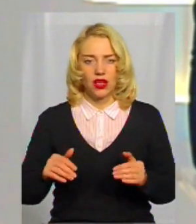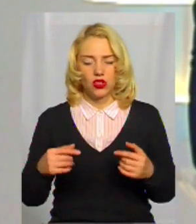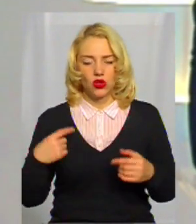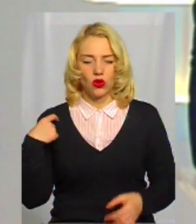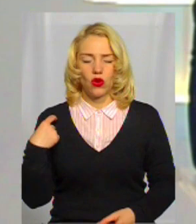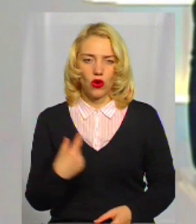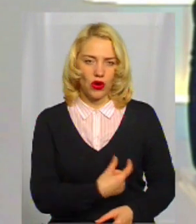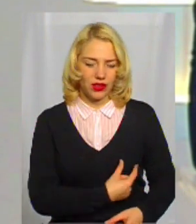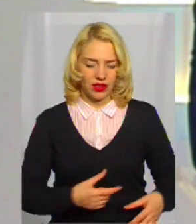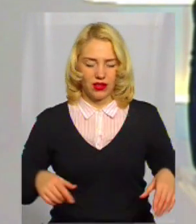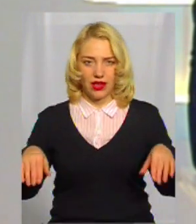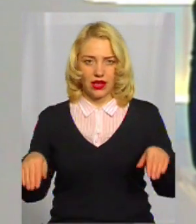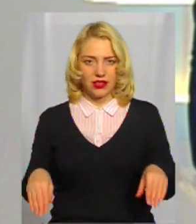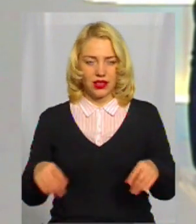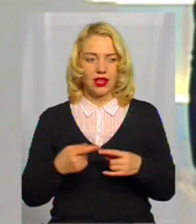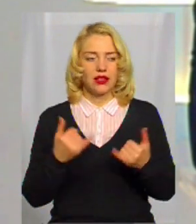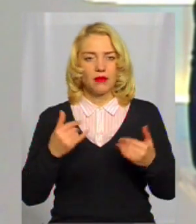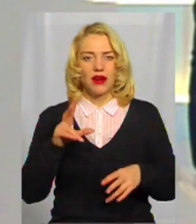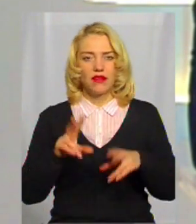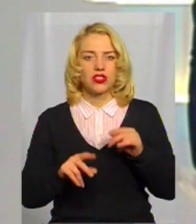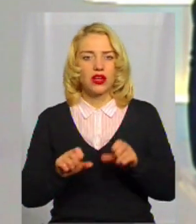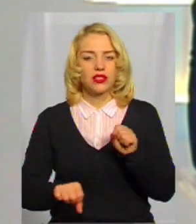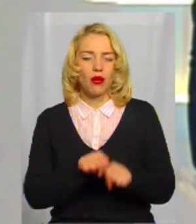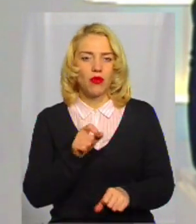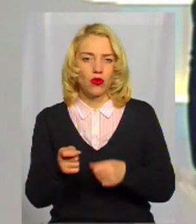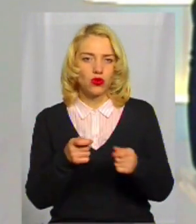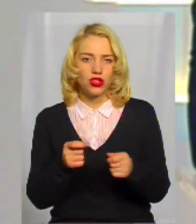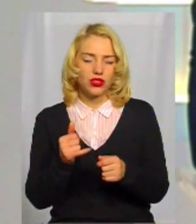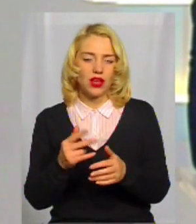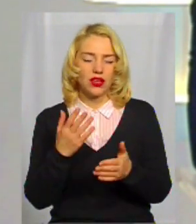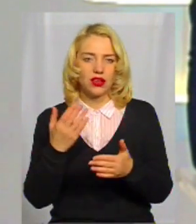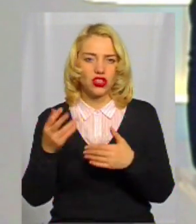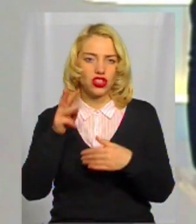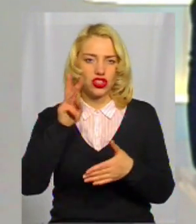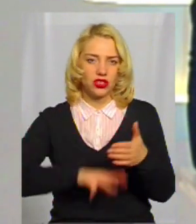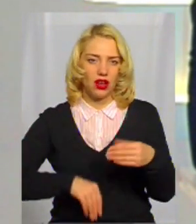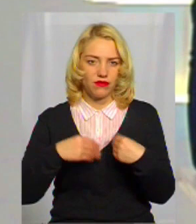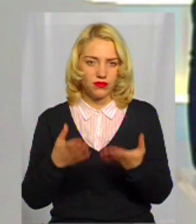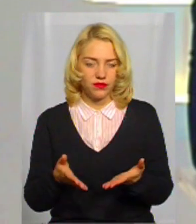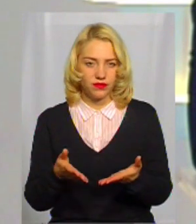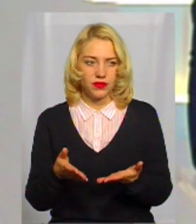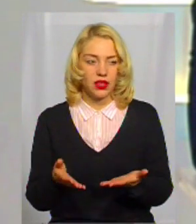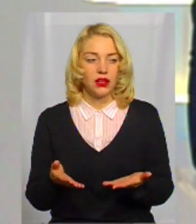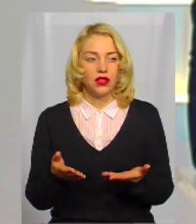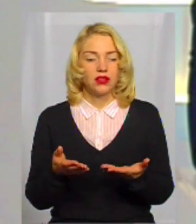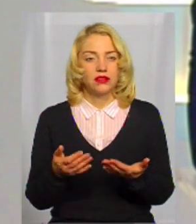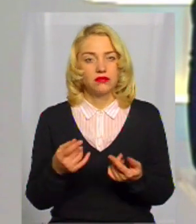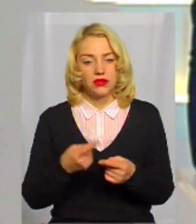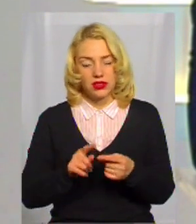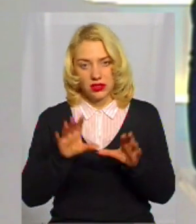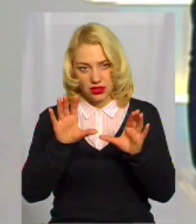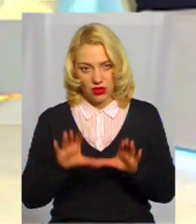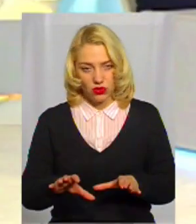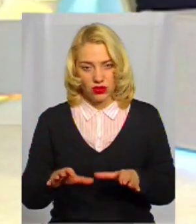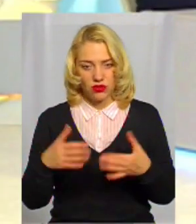вважається адміністративним правопорушенням і тягне за собою покарання у вигляді штрафу. Цей закон